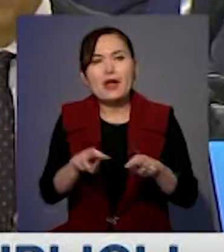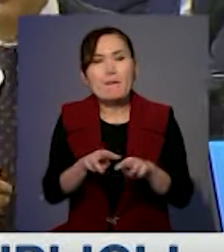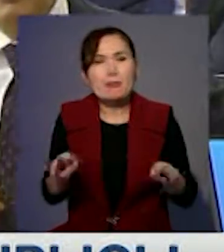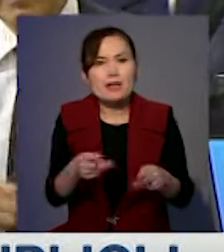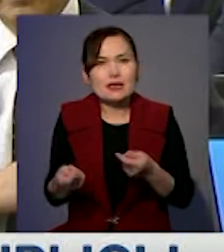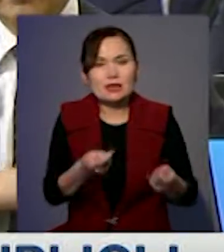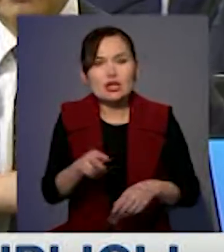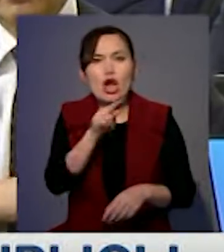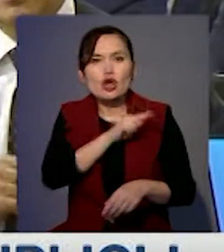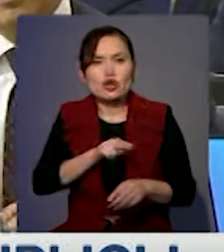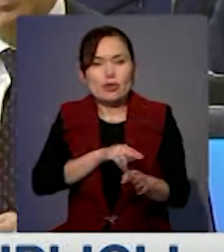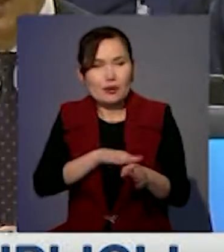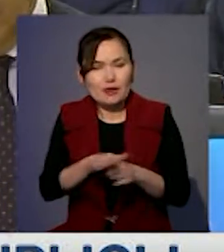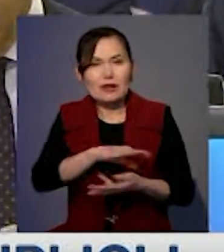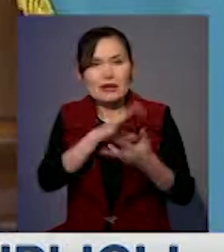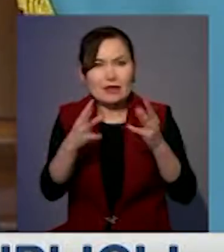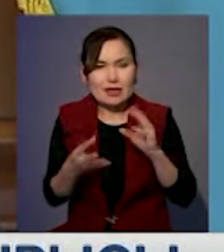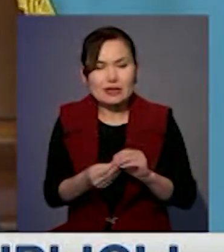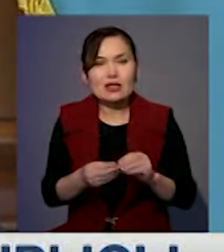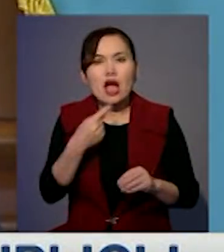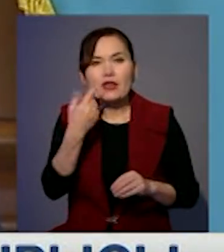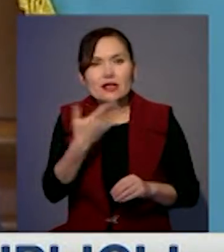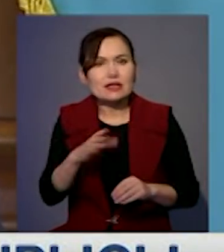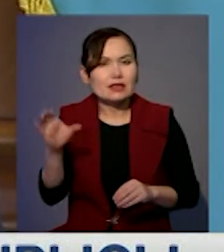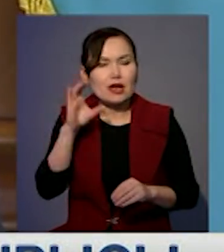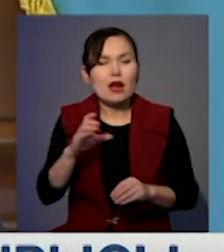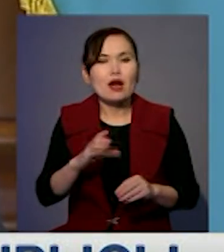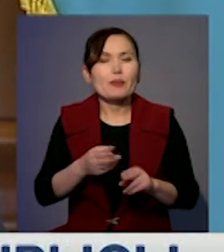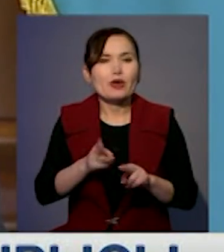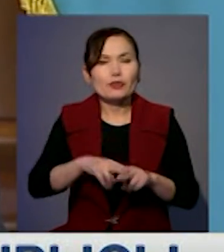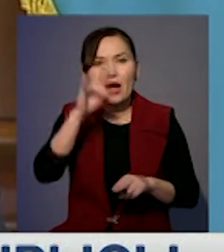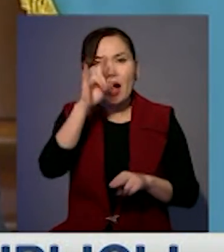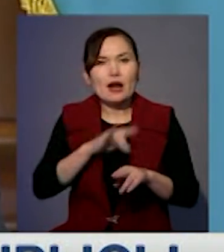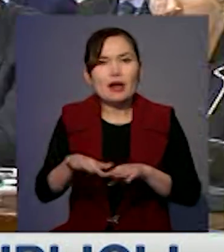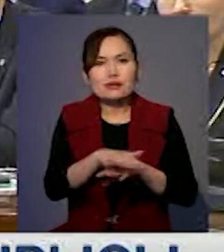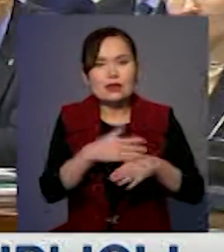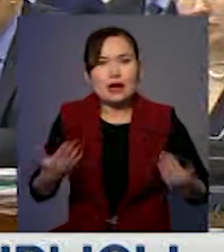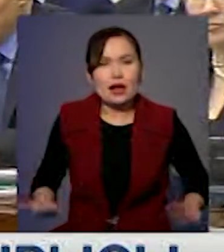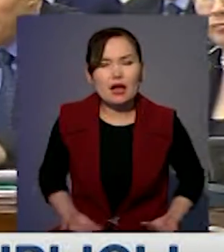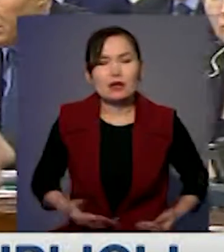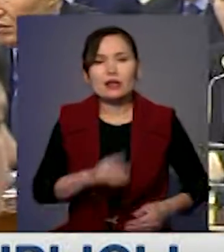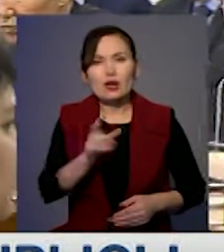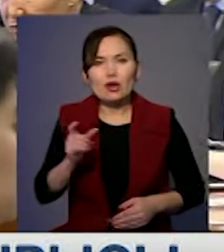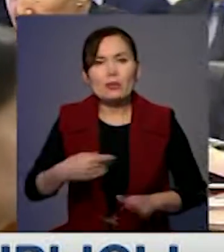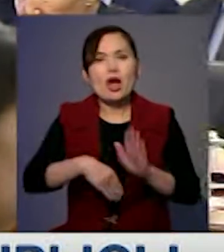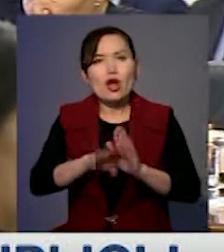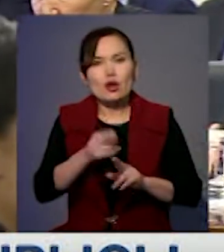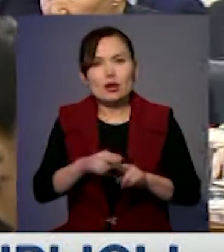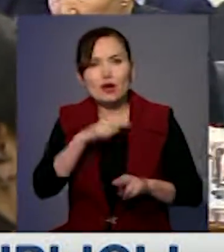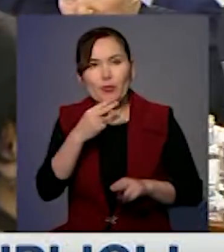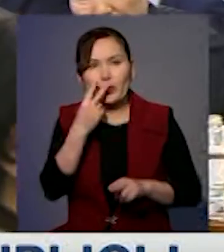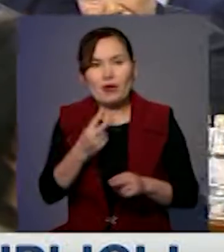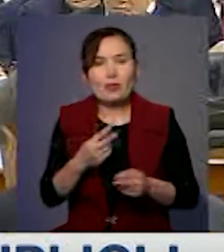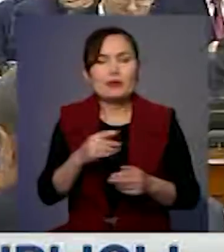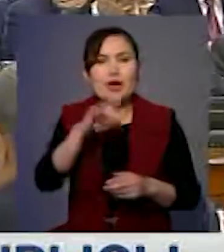атқарған жұмысының нәтижесін тыңдап, елдің әлеуметтік-экономикалық даму қорытындысына назар аударды. Елбасы өткен жылда ел